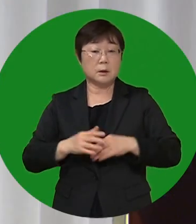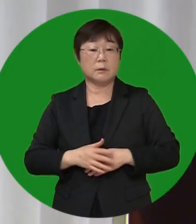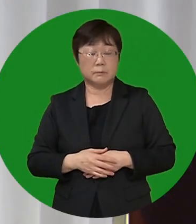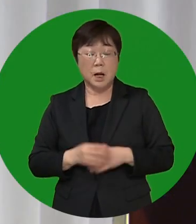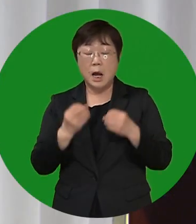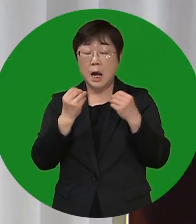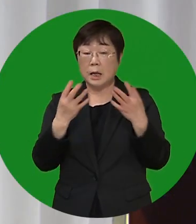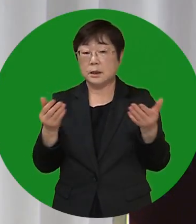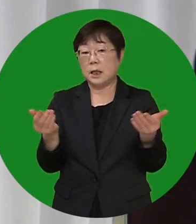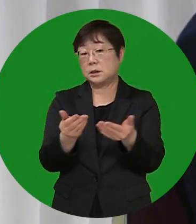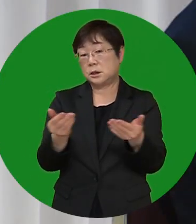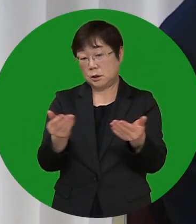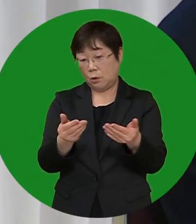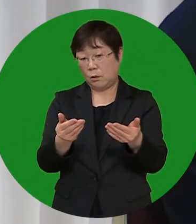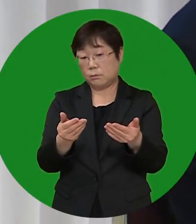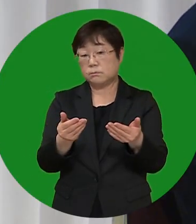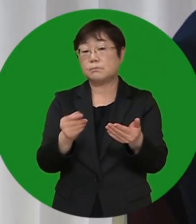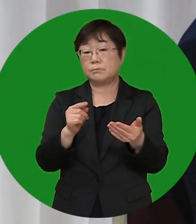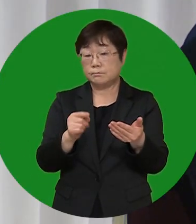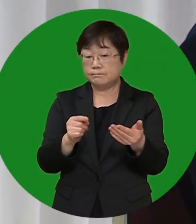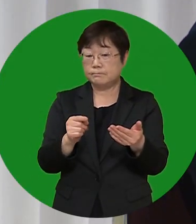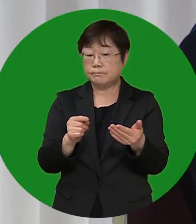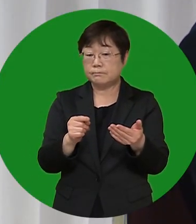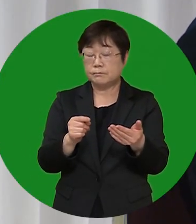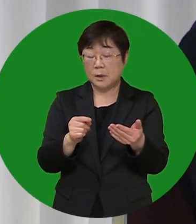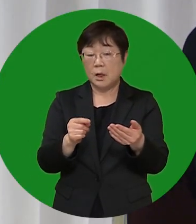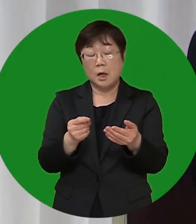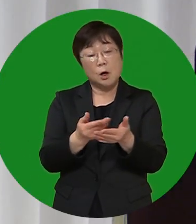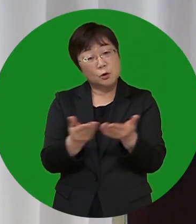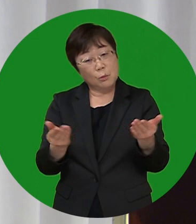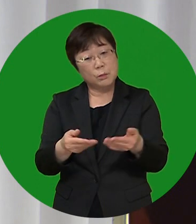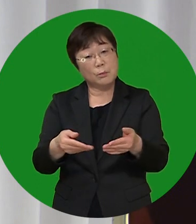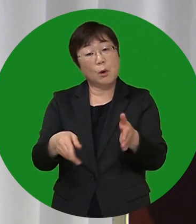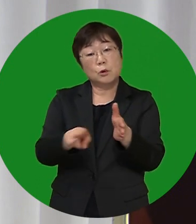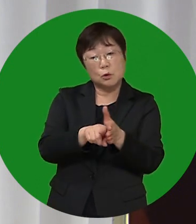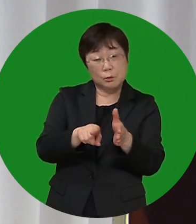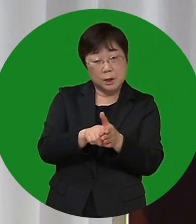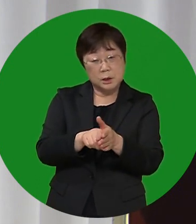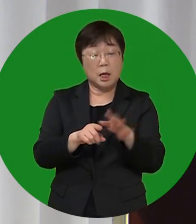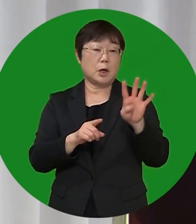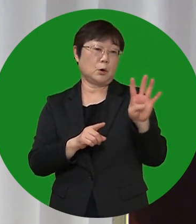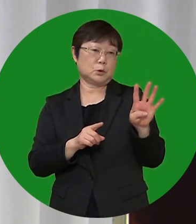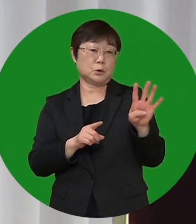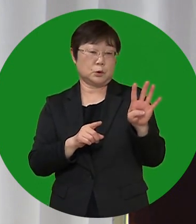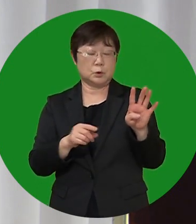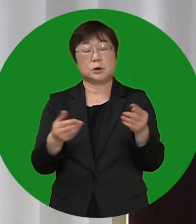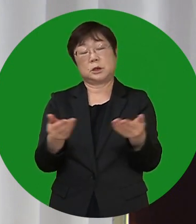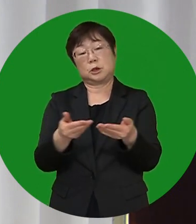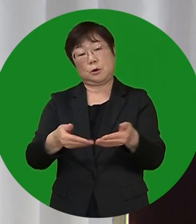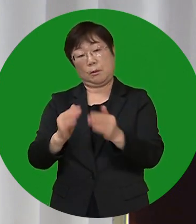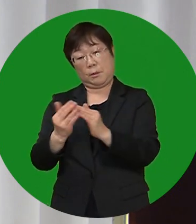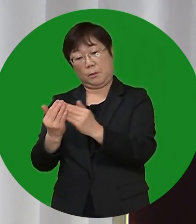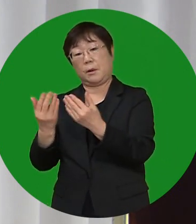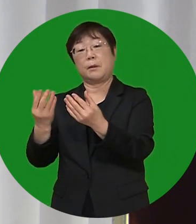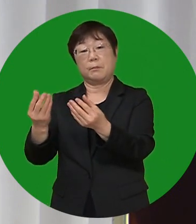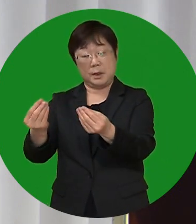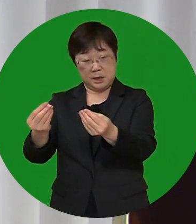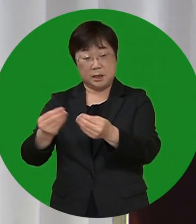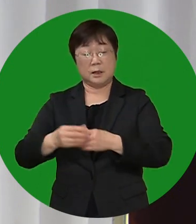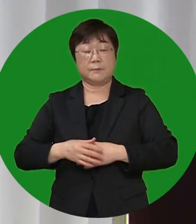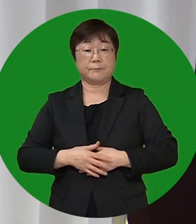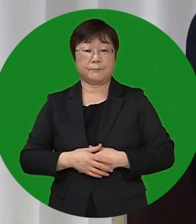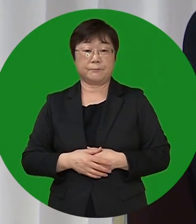で新しい仕事っていうかショップもフック塗って4つぐらい立ち上げ